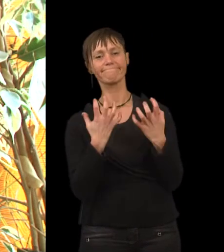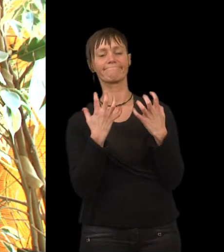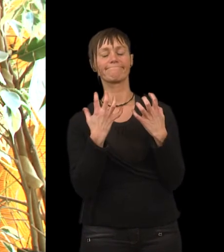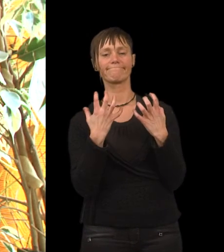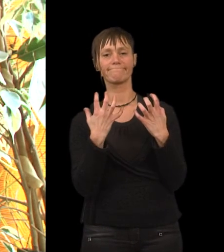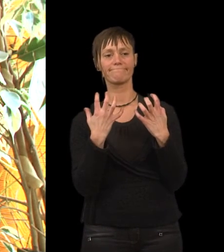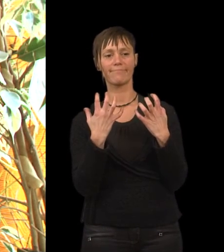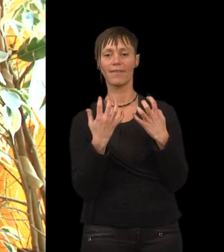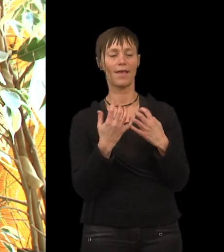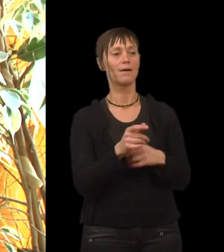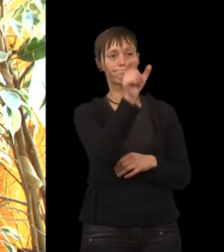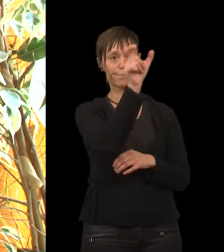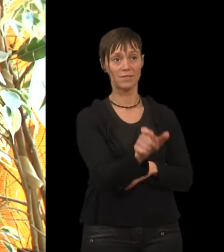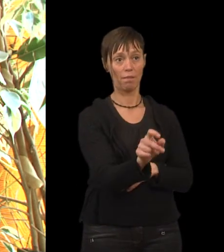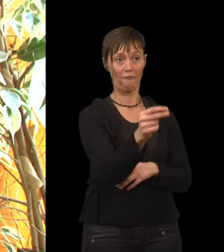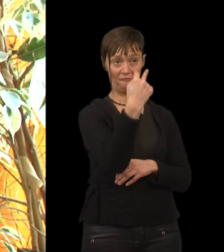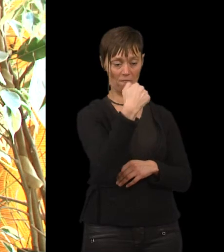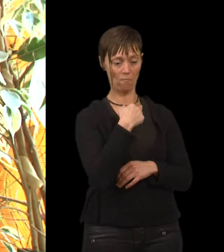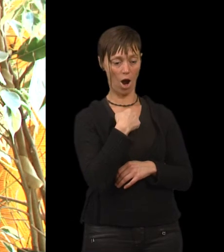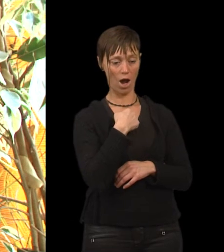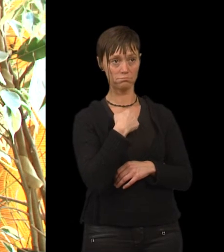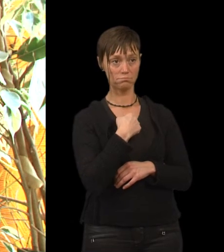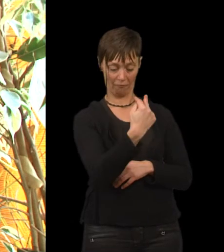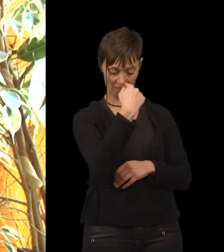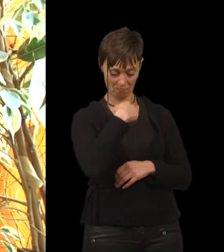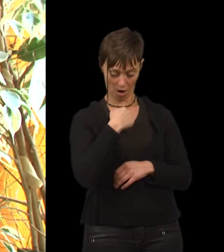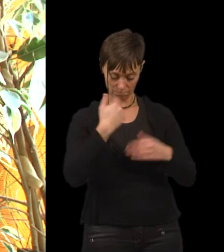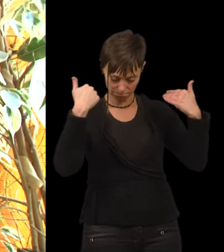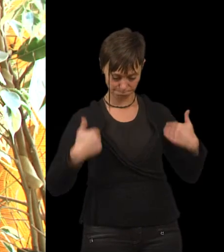arrêter. On doit les humains.